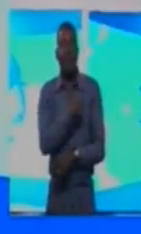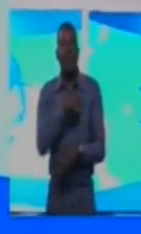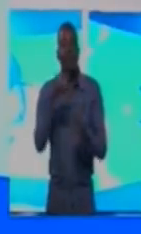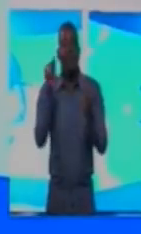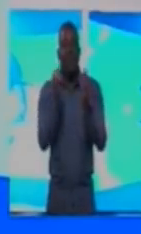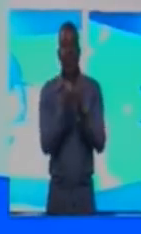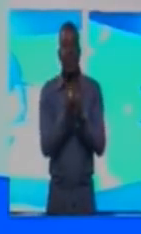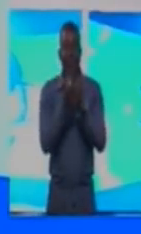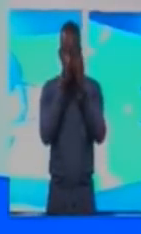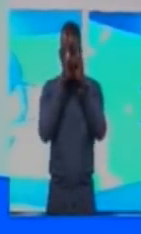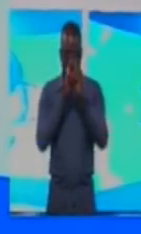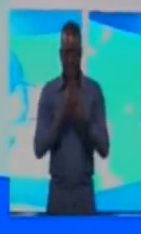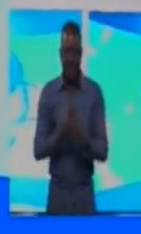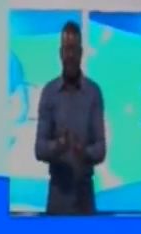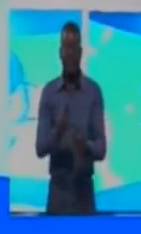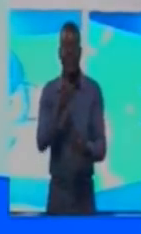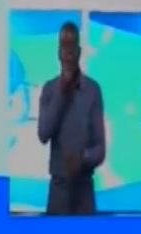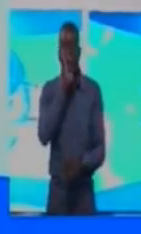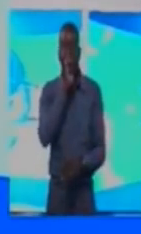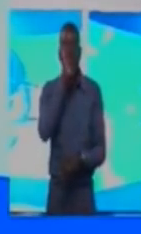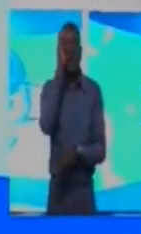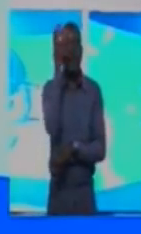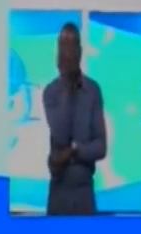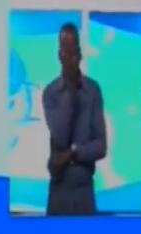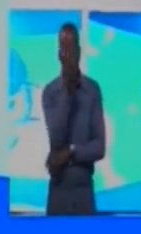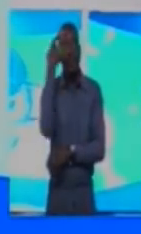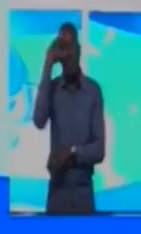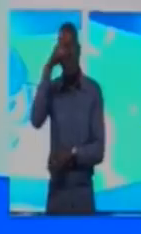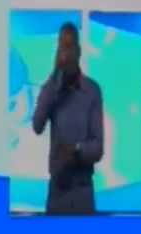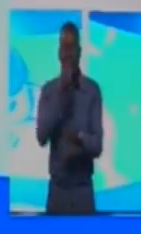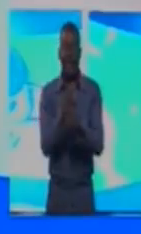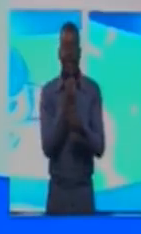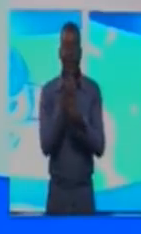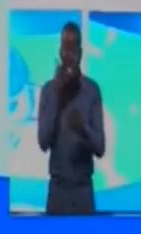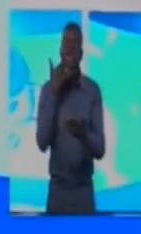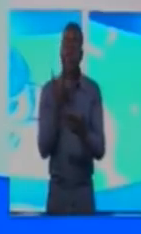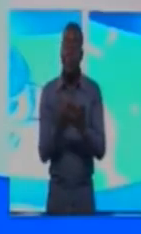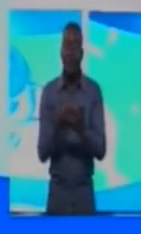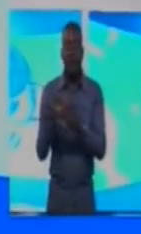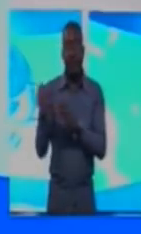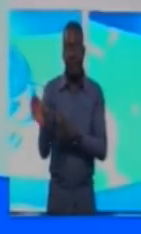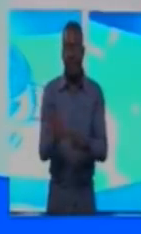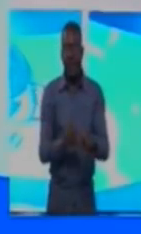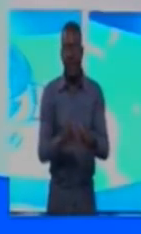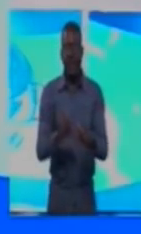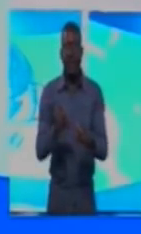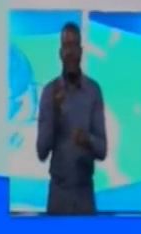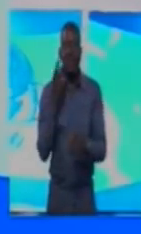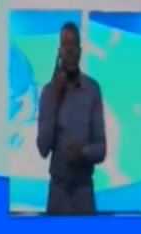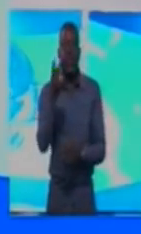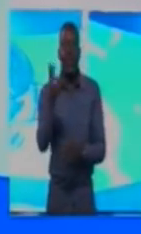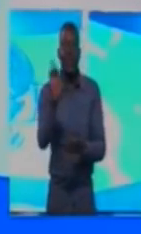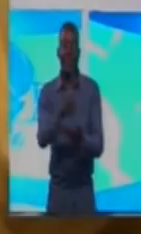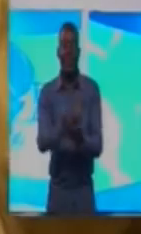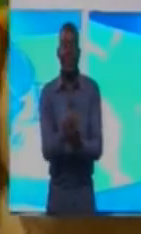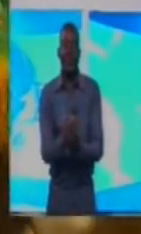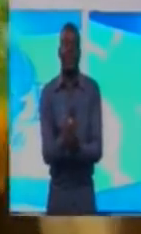médailles d'honneur des eaux et forêts pour le travail bien fait. Des récipiendaires à voir en image avec Oumar